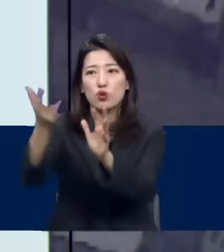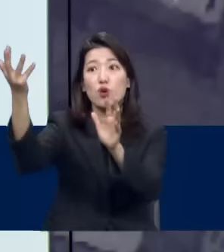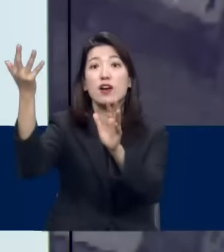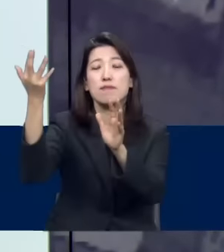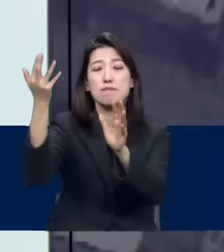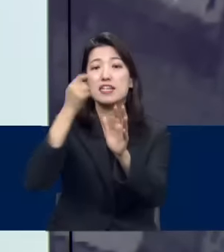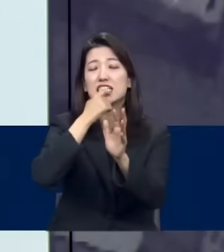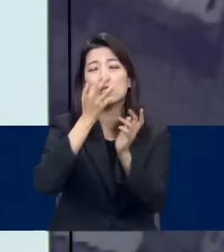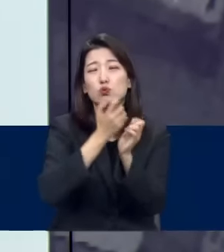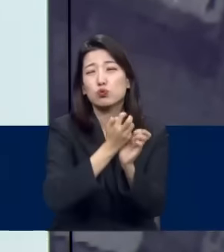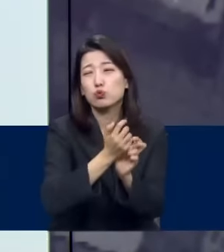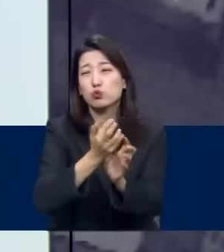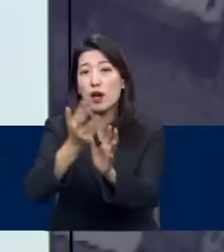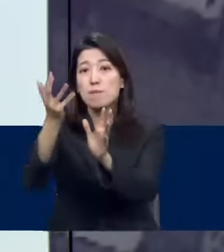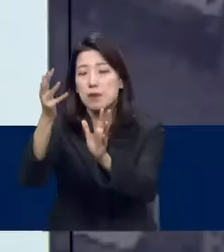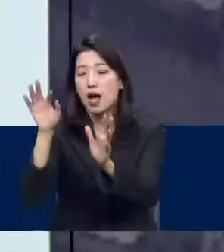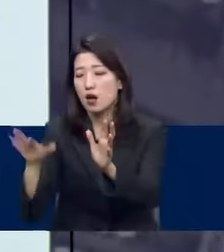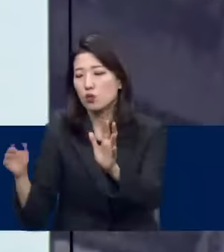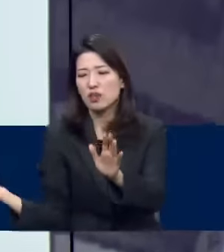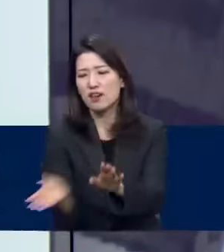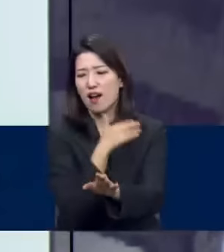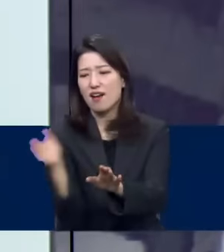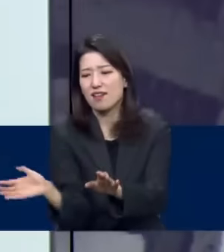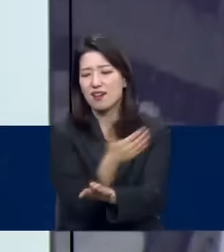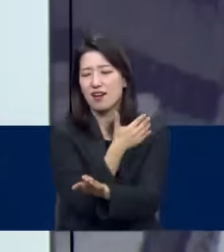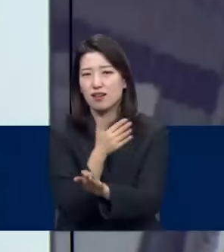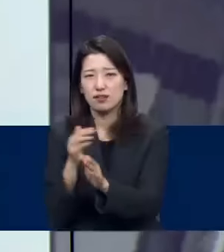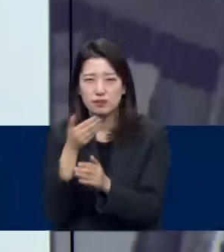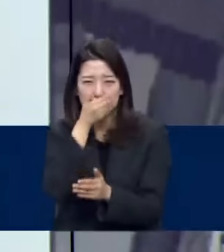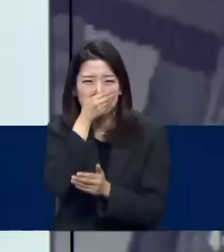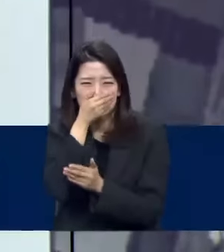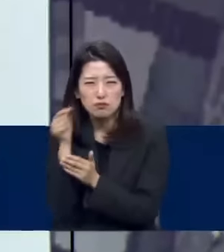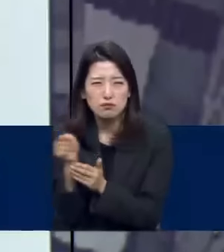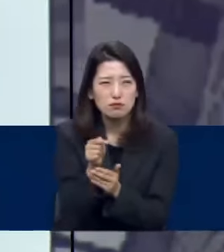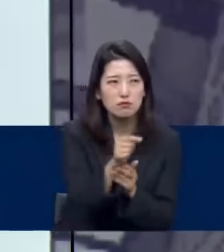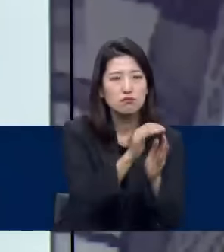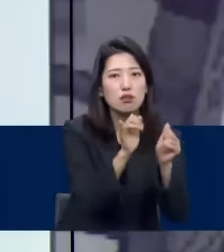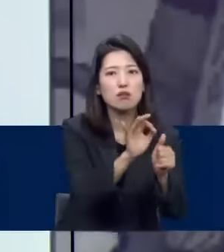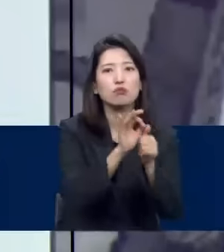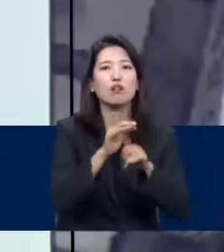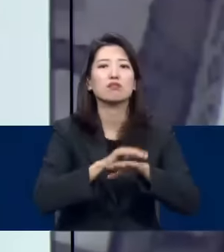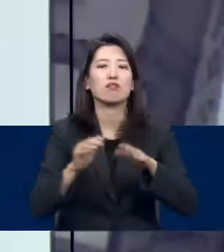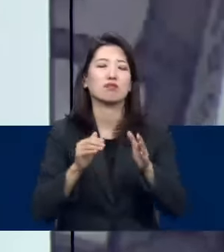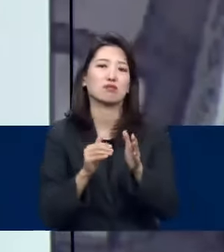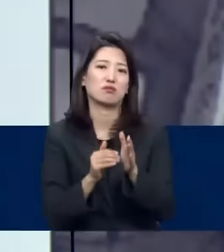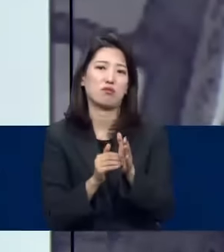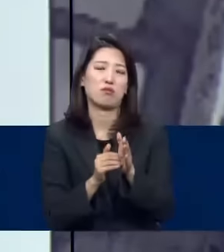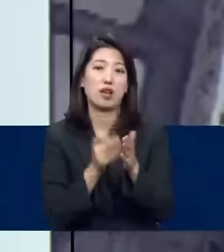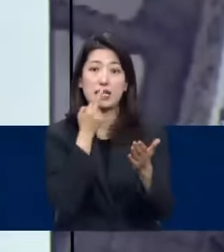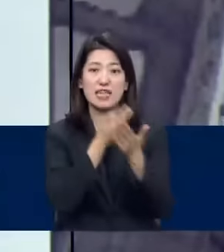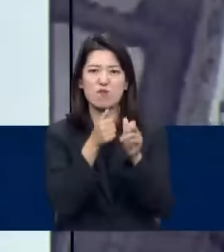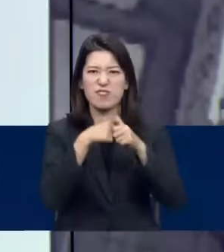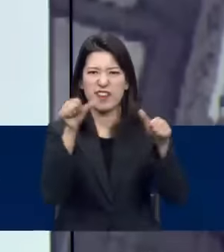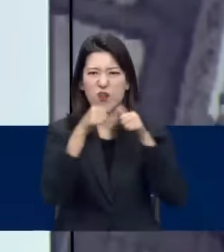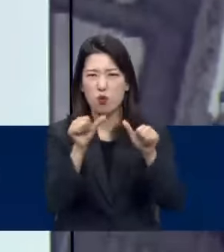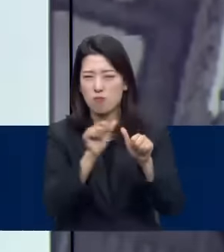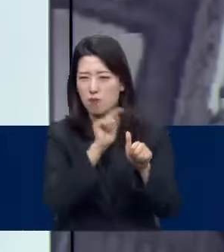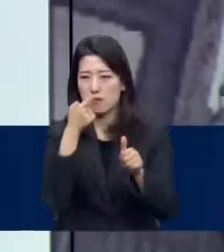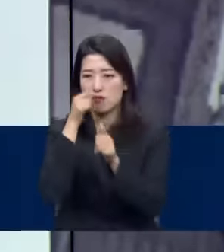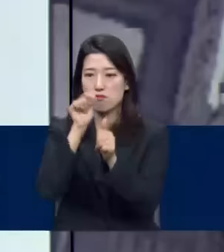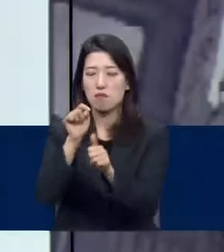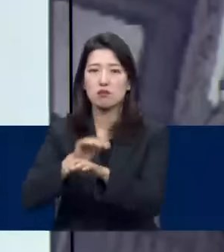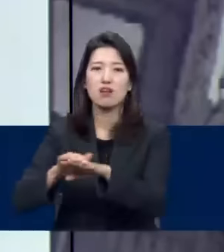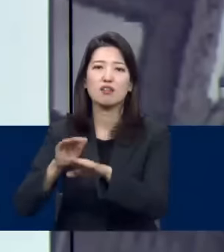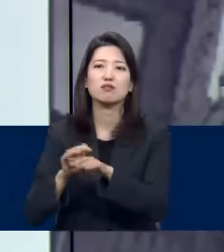다 나갔고 구조대원들이 진입을 할 수가 있어서 사람들을 구할 수가 있었다라는 거죠. 네.